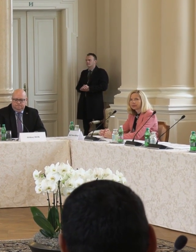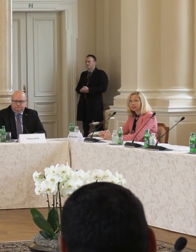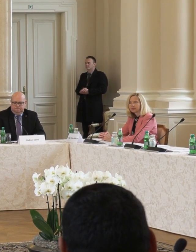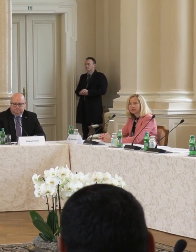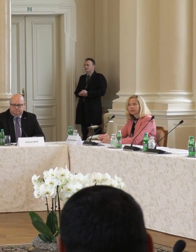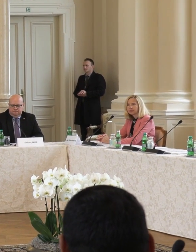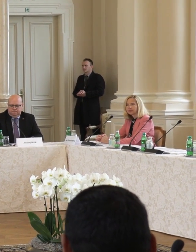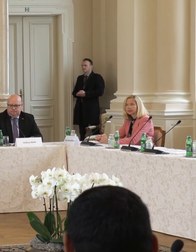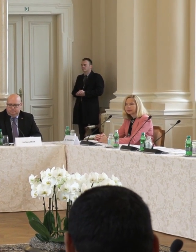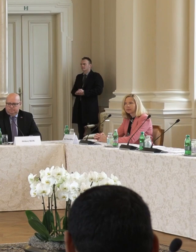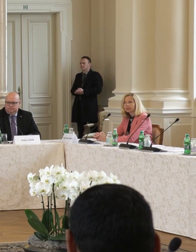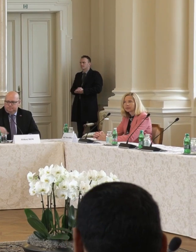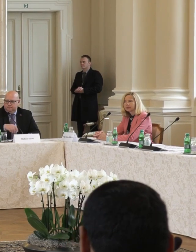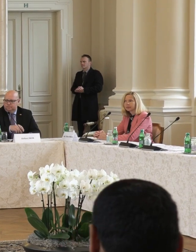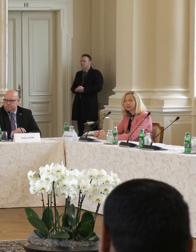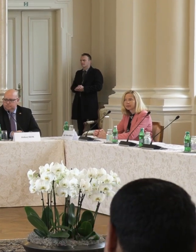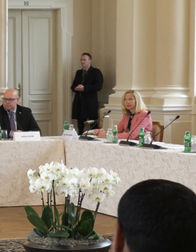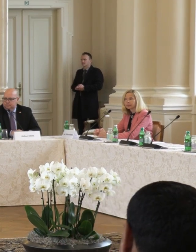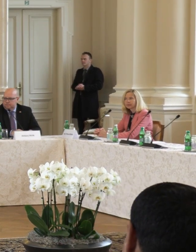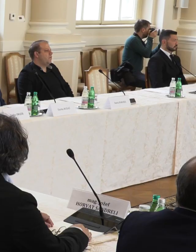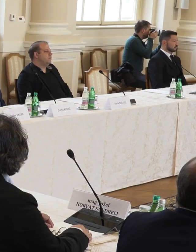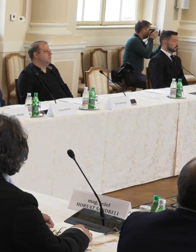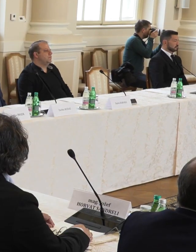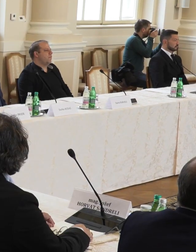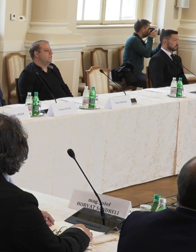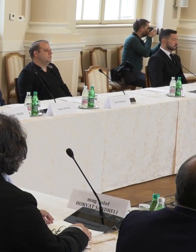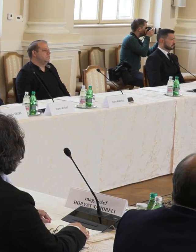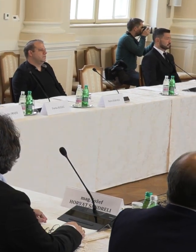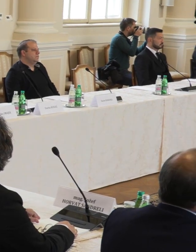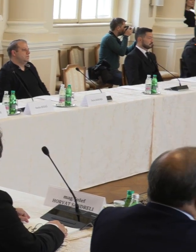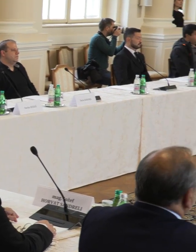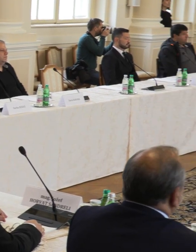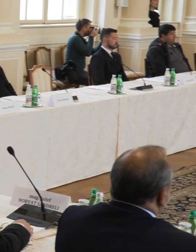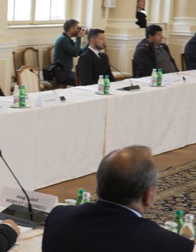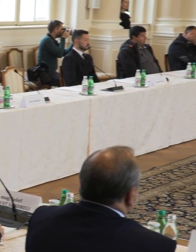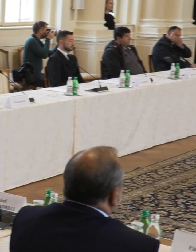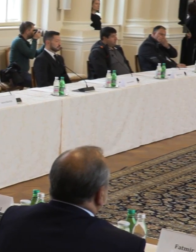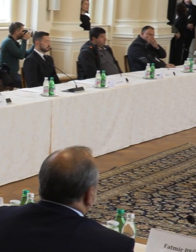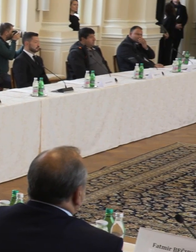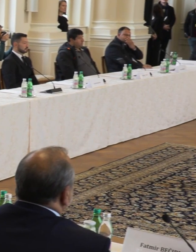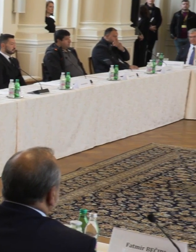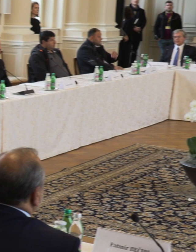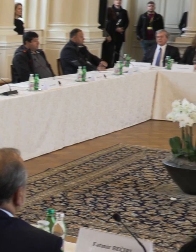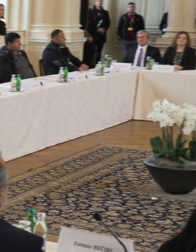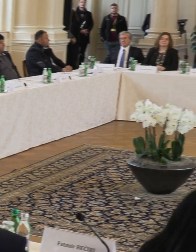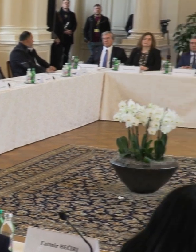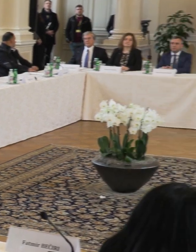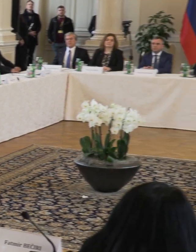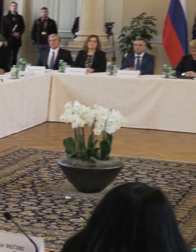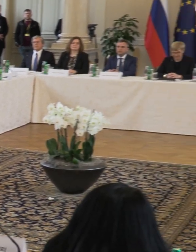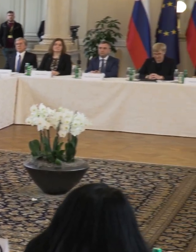manjšine, ampak tudi ustvariti primerne razmere z ustvarjanjem ozračja strpnosti in dialoga, pa mora